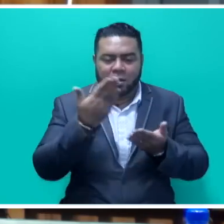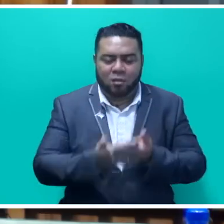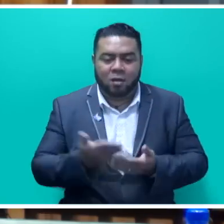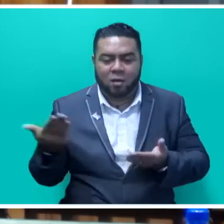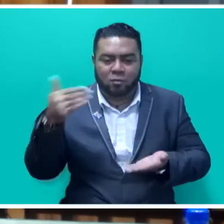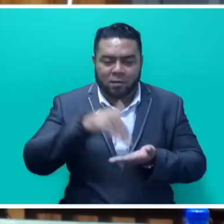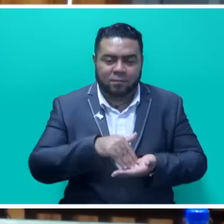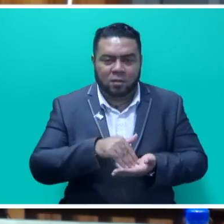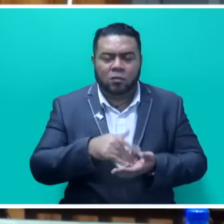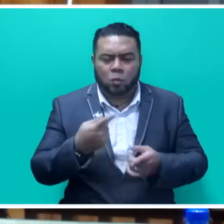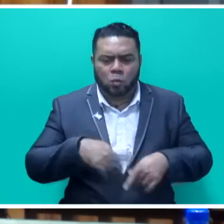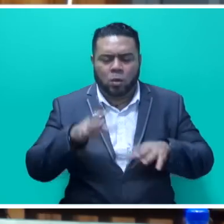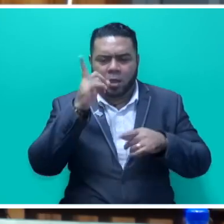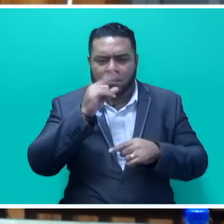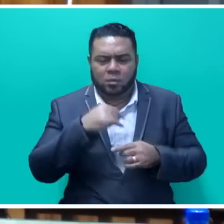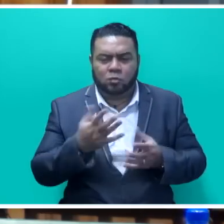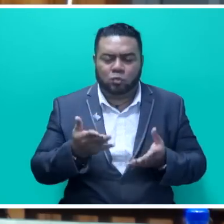भी उपस्थित थे।